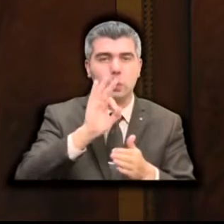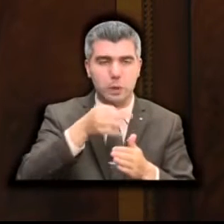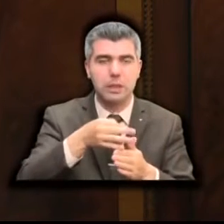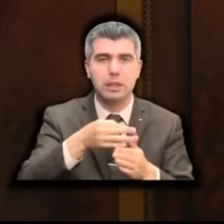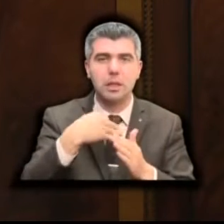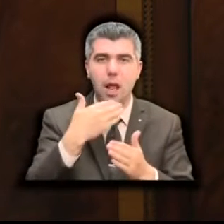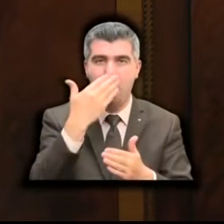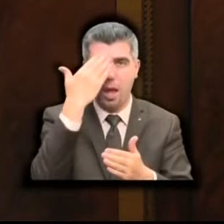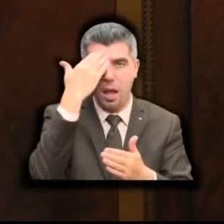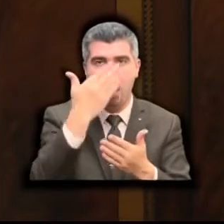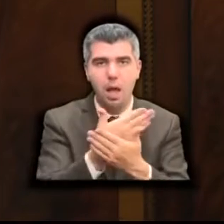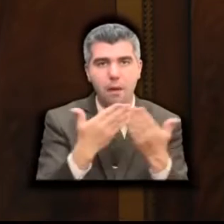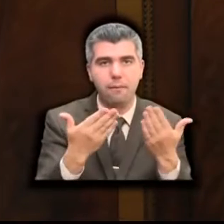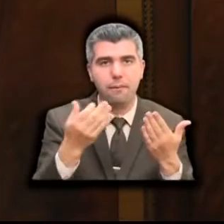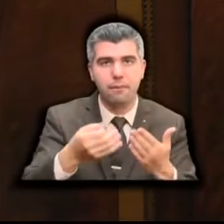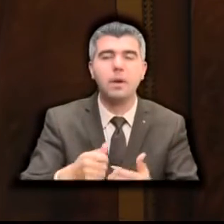لهذه الحكومة.